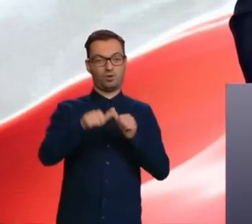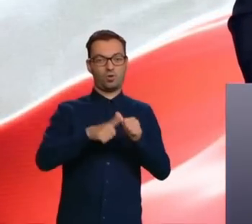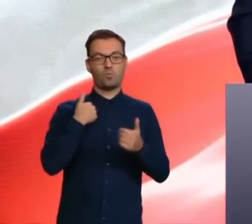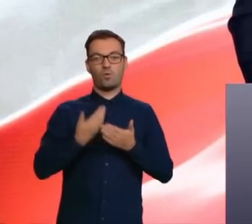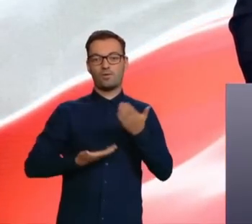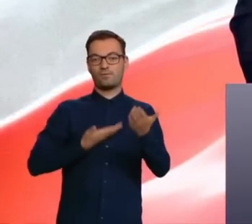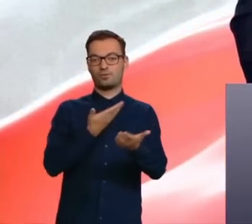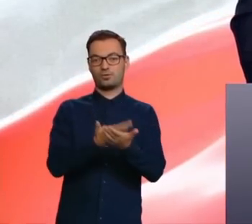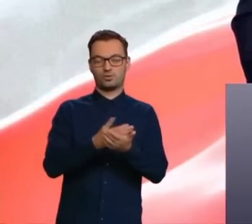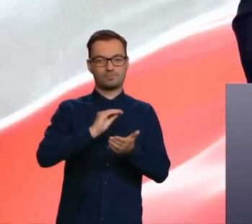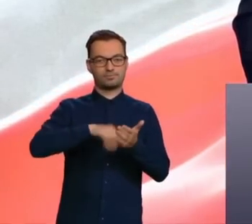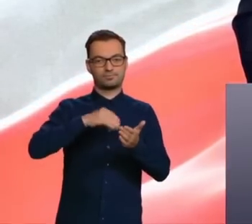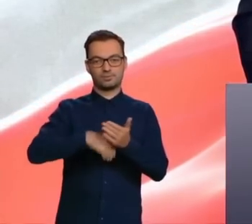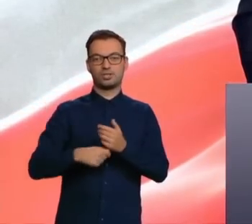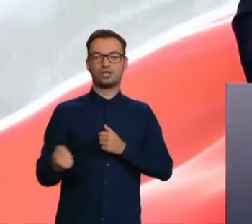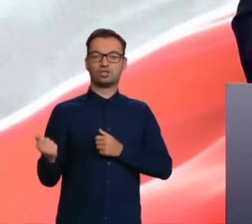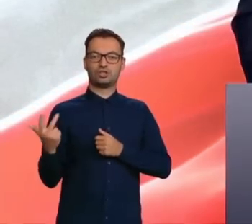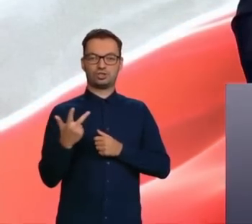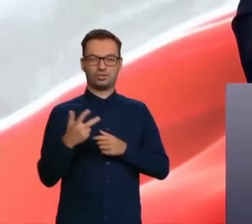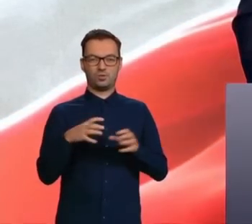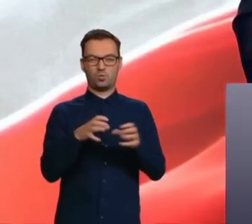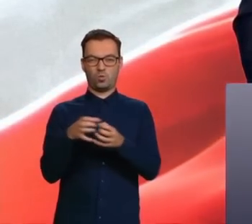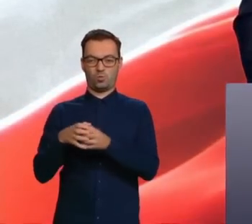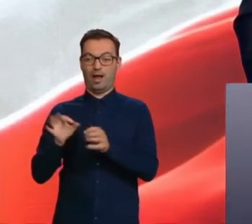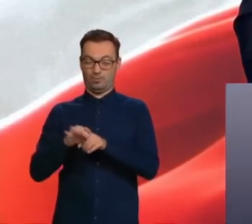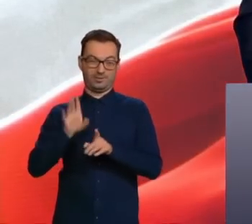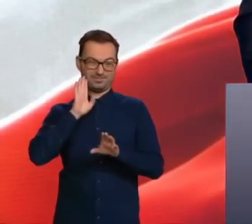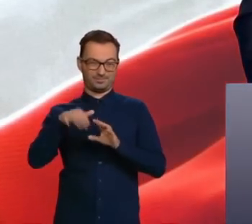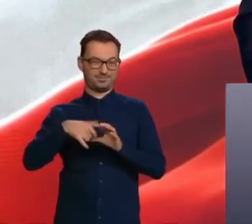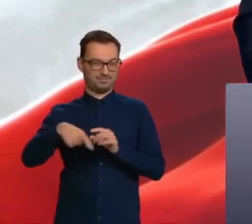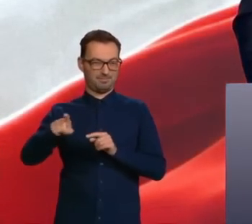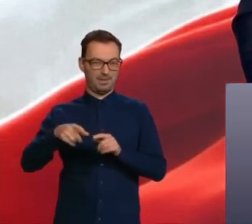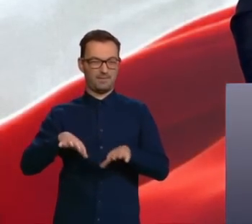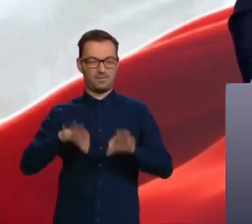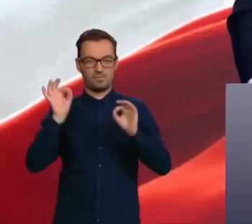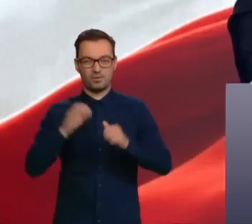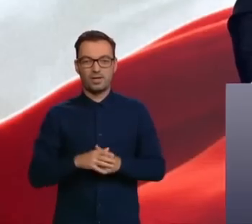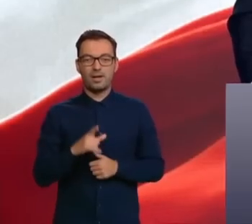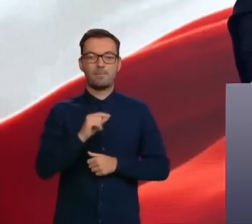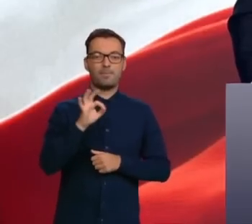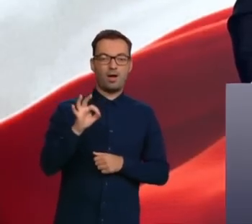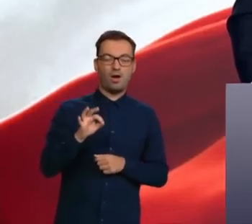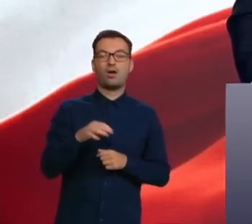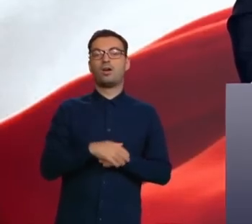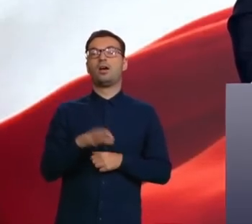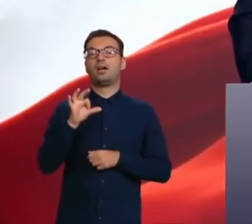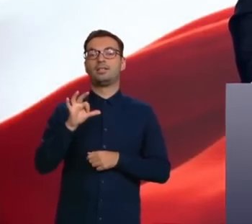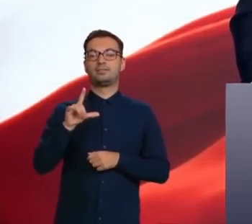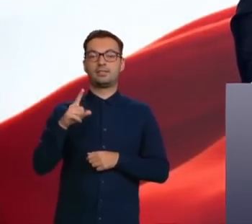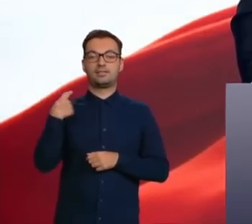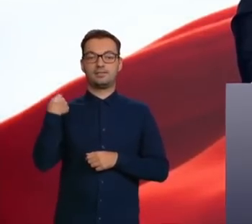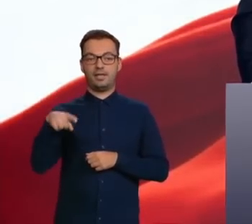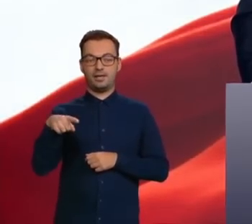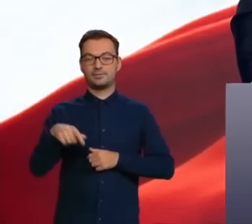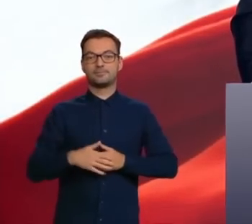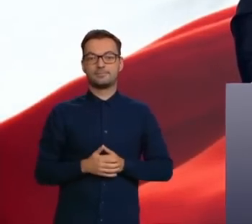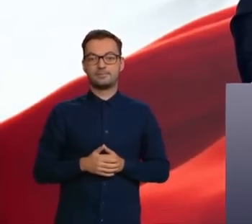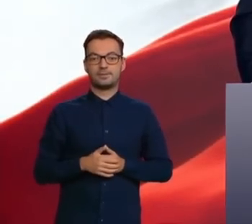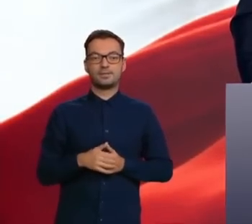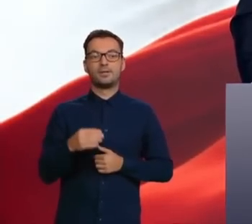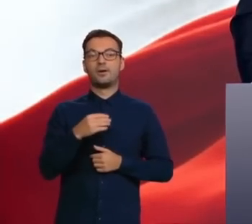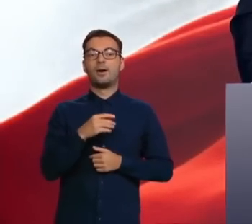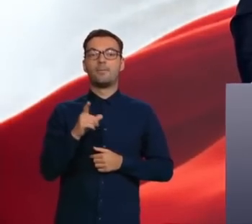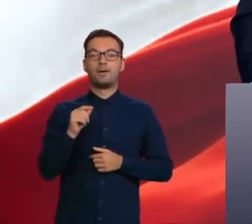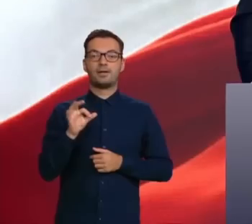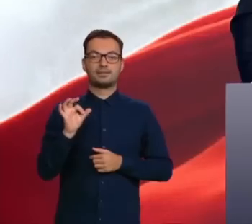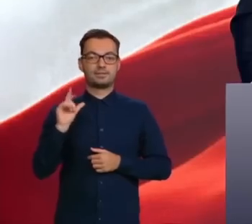wniosek podpisany przez posłów trzech startujących w najbliższych wyborach ugrupowań, w tym Platformy Obywatelskiej, Sojuszu Lewicy Demokratycznej. Nie wiem, oni o tym decydują. Mi